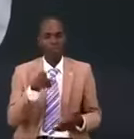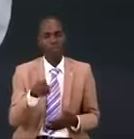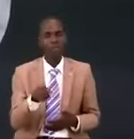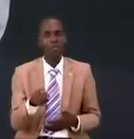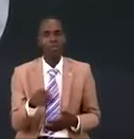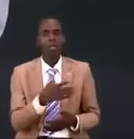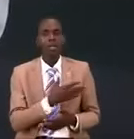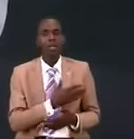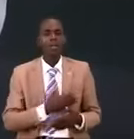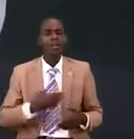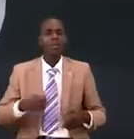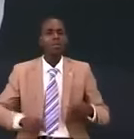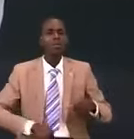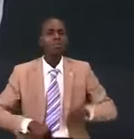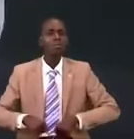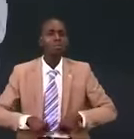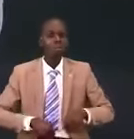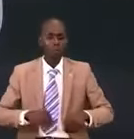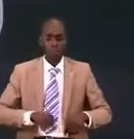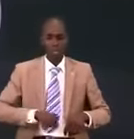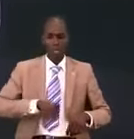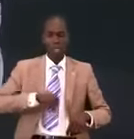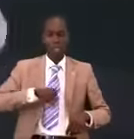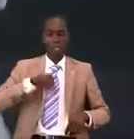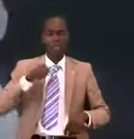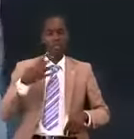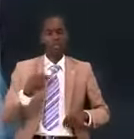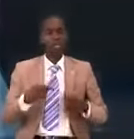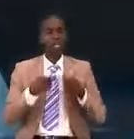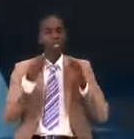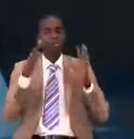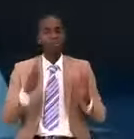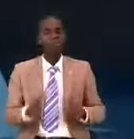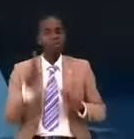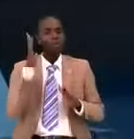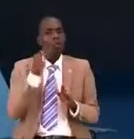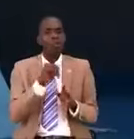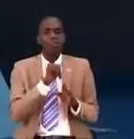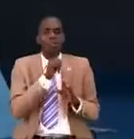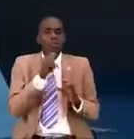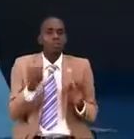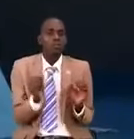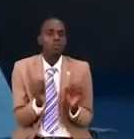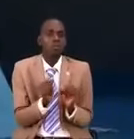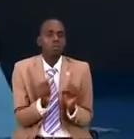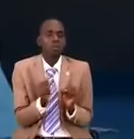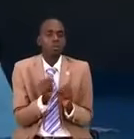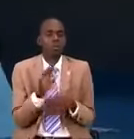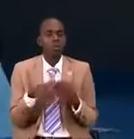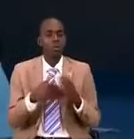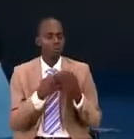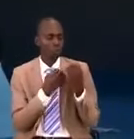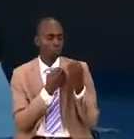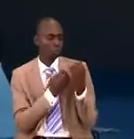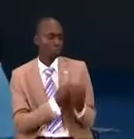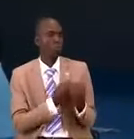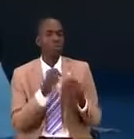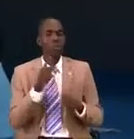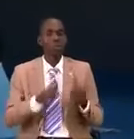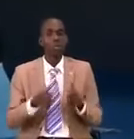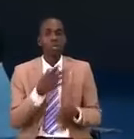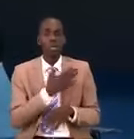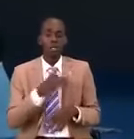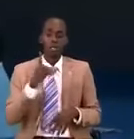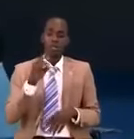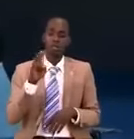ceux qui sont couragés David a dit tu viens contre moi avec les pays et avec moi je viens contre